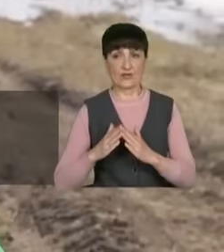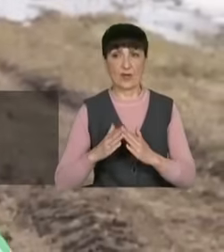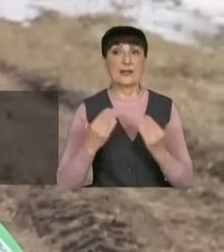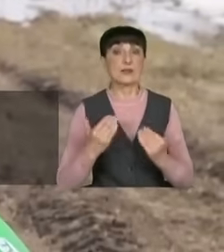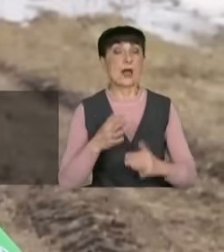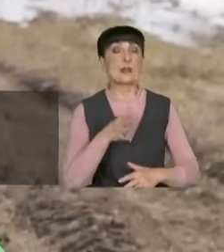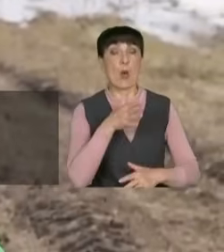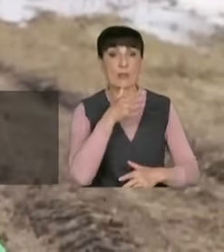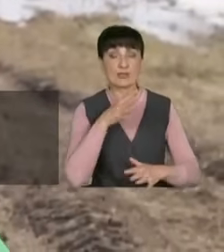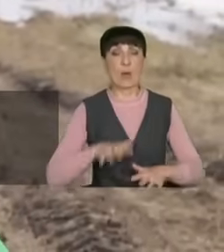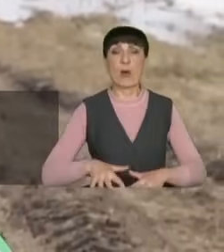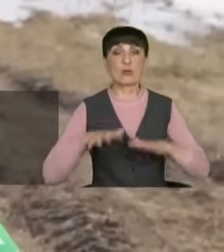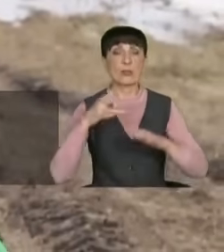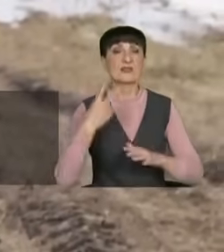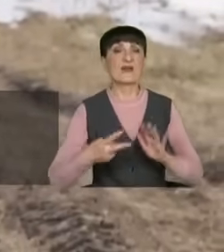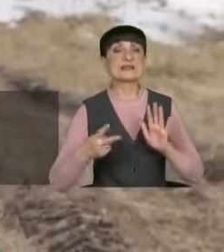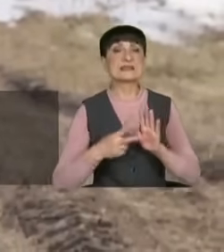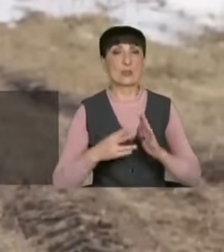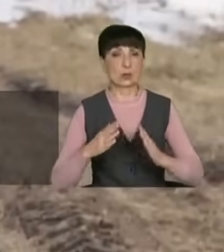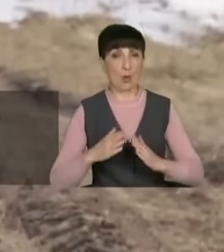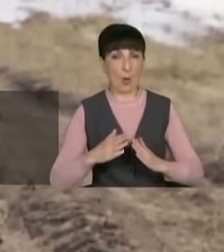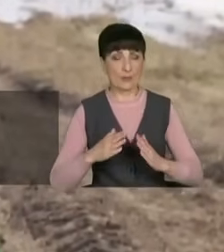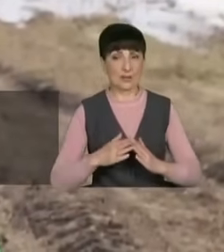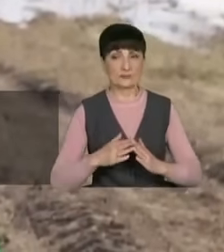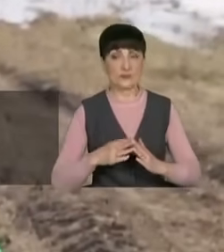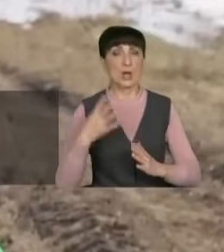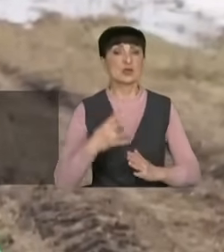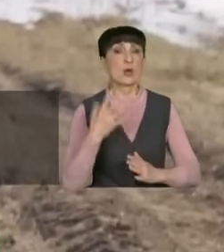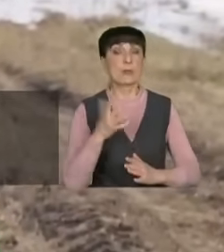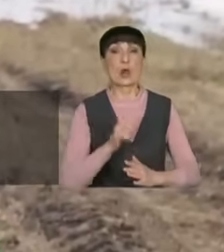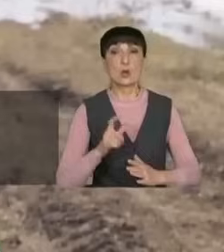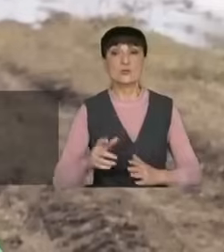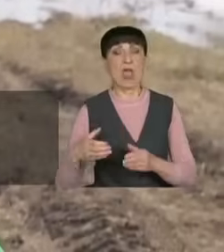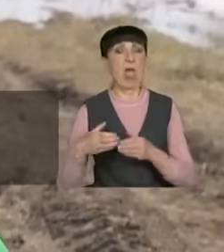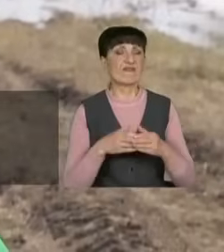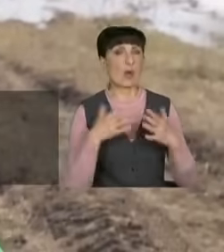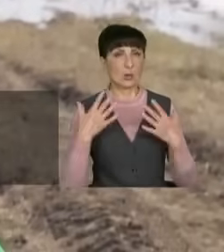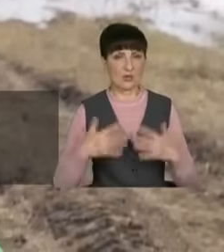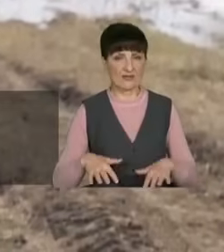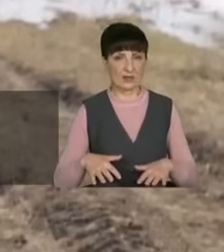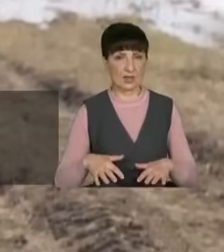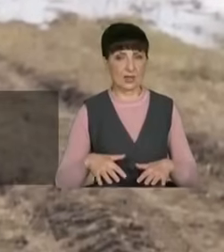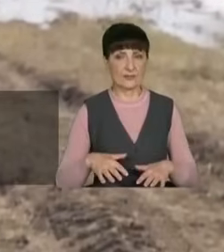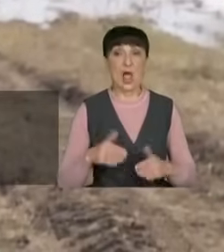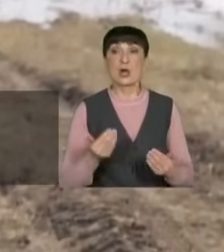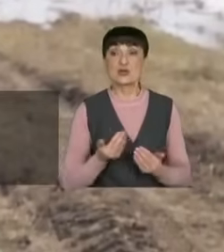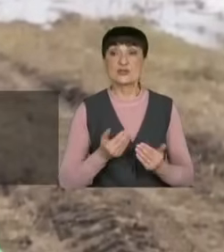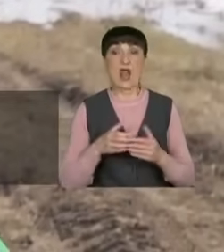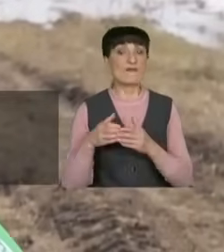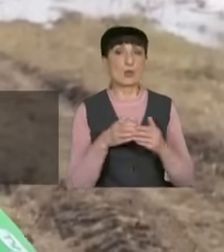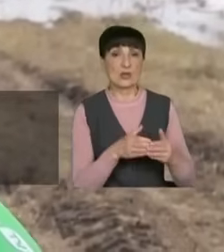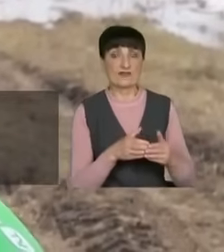данный момент подтоплено 27 домов, 45 жителей эвакуировано. Жители